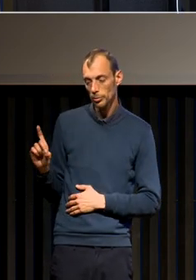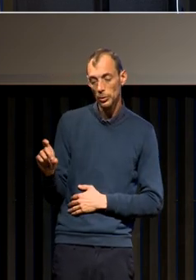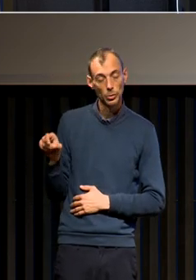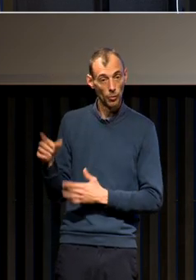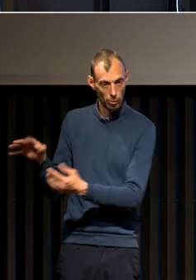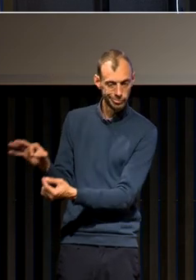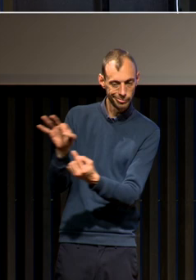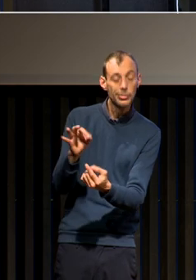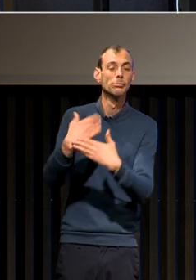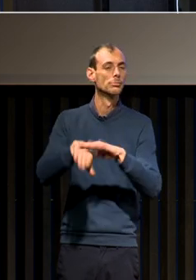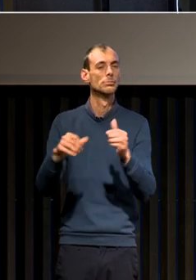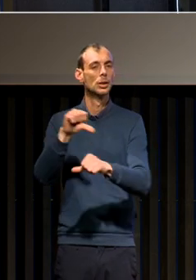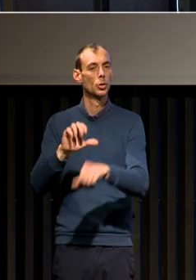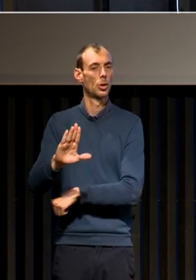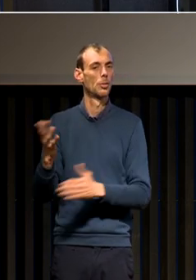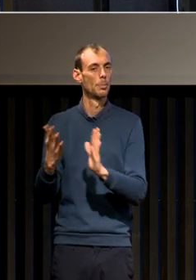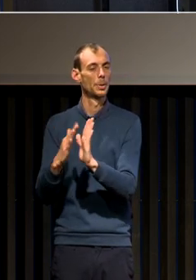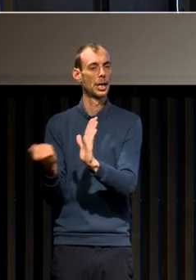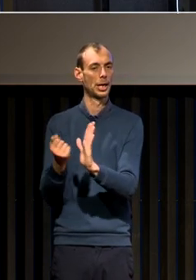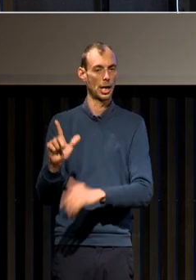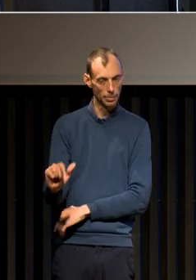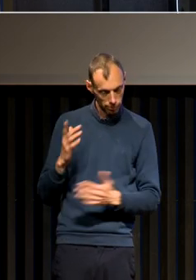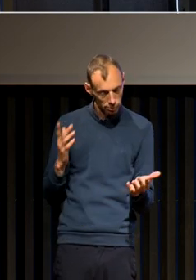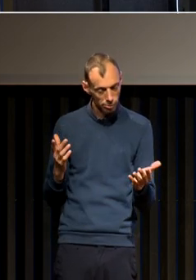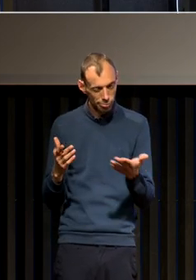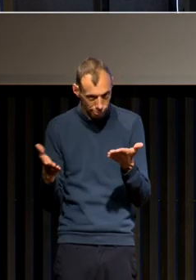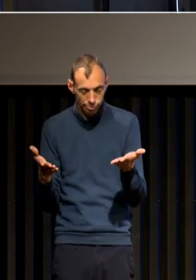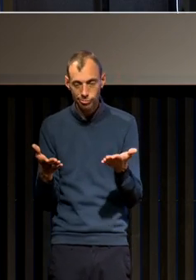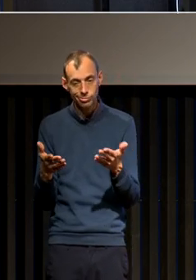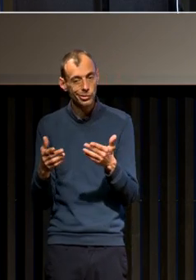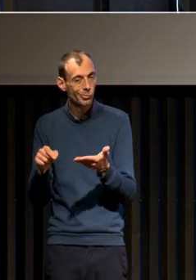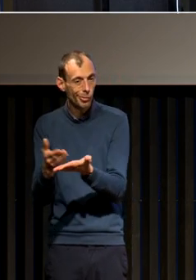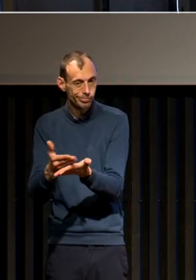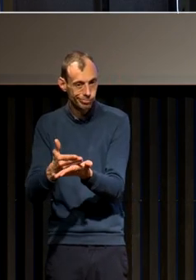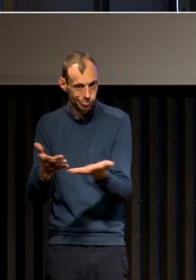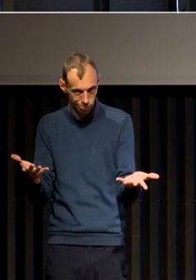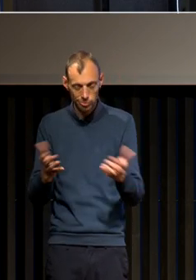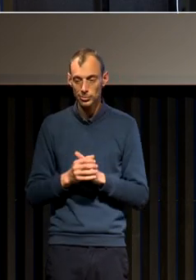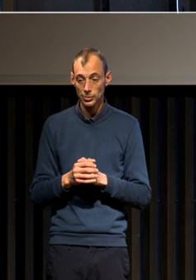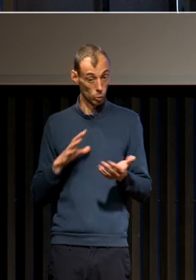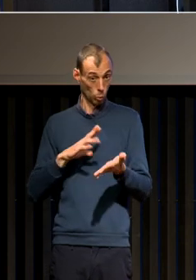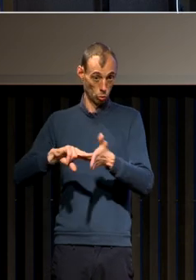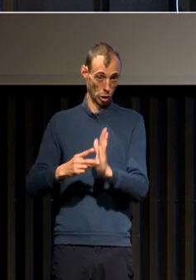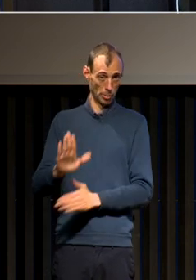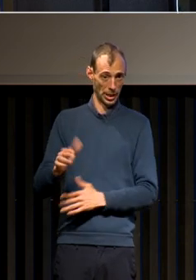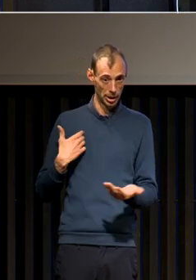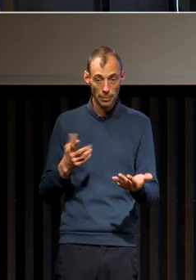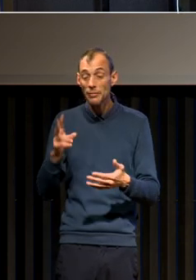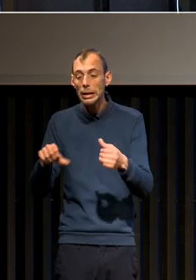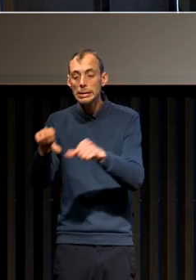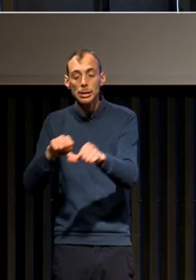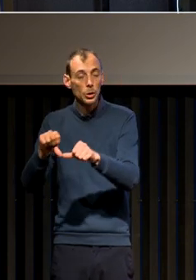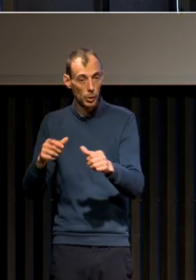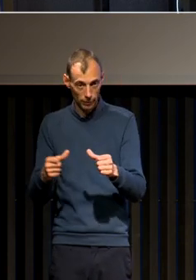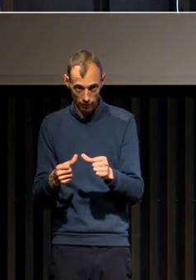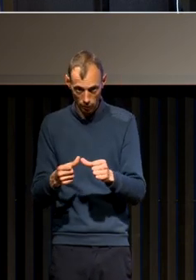autorisé et avec nos techniques de préparation du sperme au laboratoire, en fait, on ne fait que